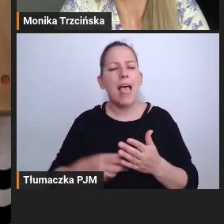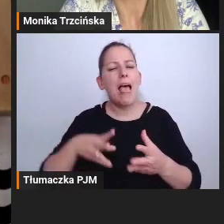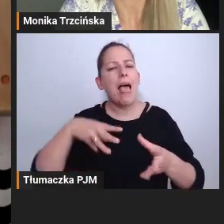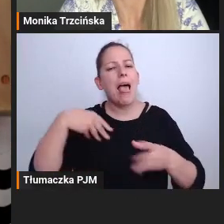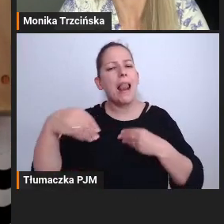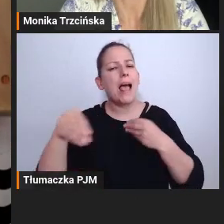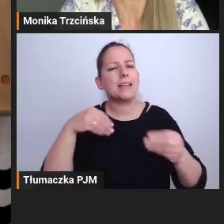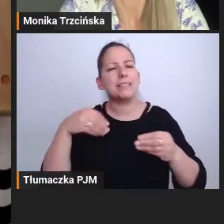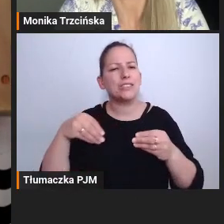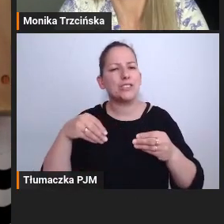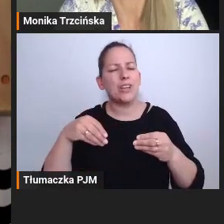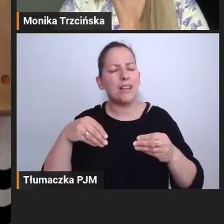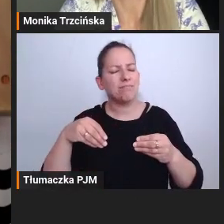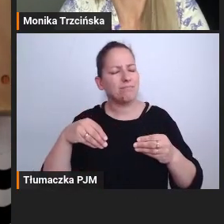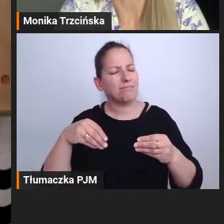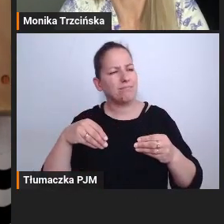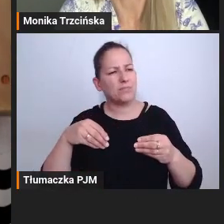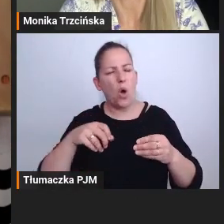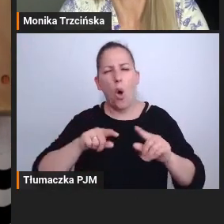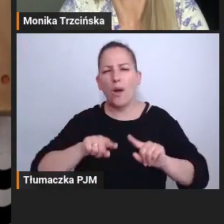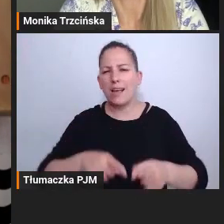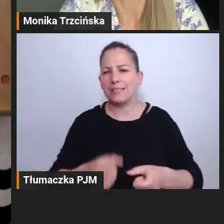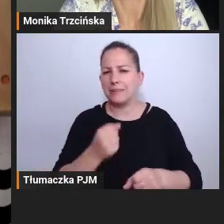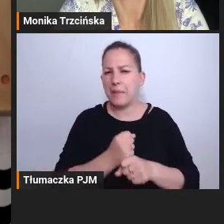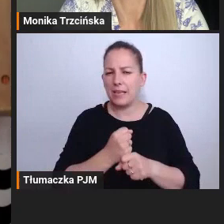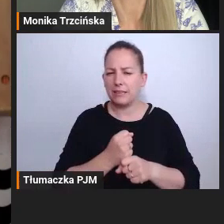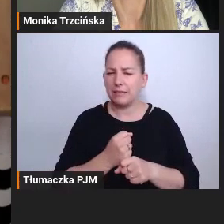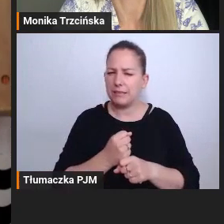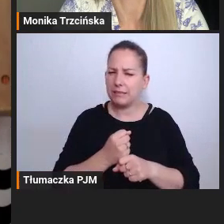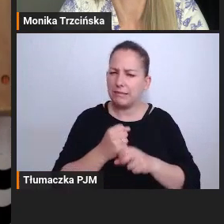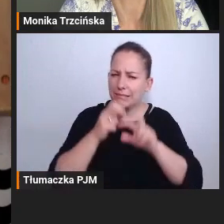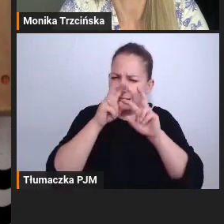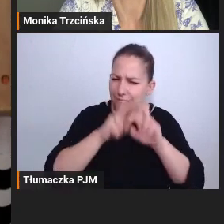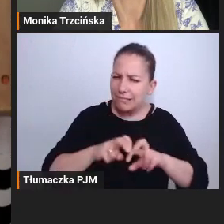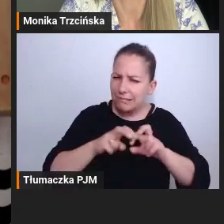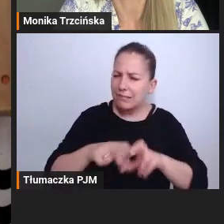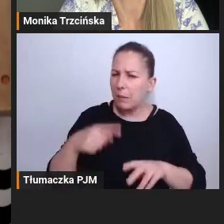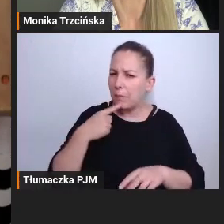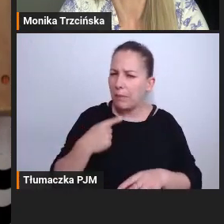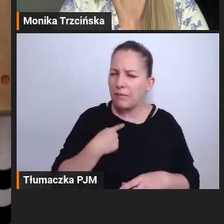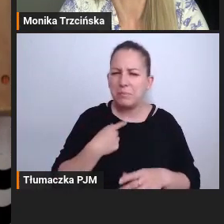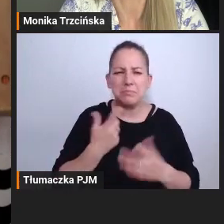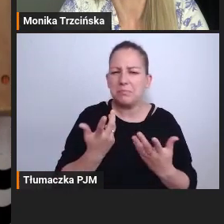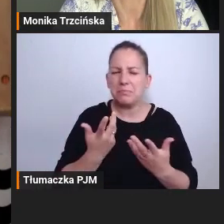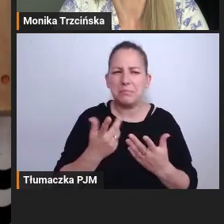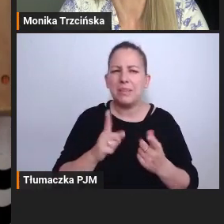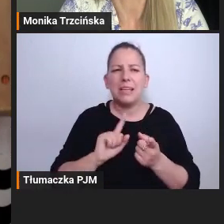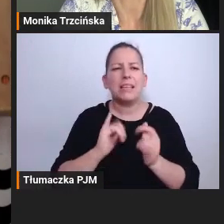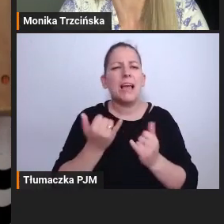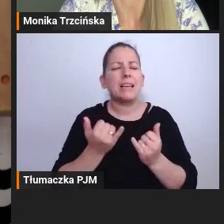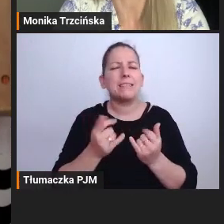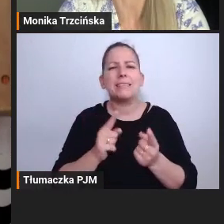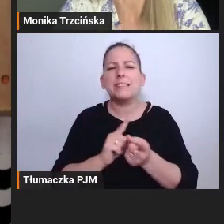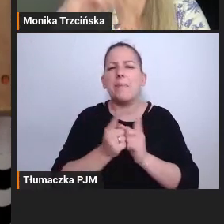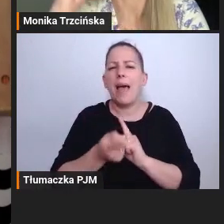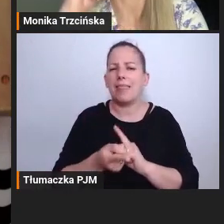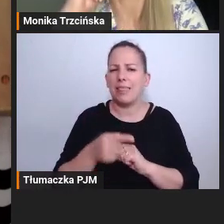elastycznej organizacji pracy. Czy mogłabyś tutaj też to rozszyfrować i powiedzieć krótko, które zmiany właśnie w